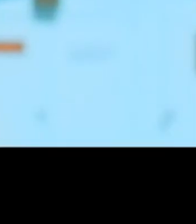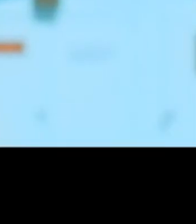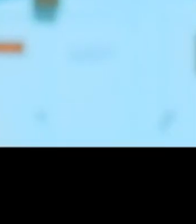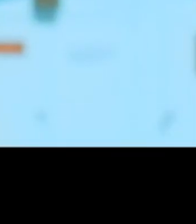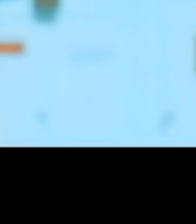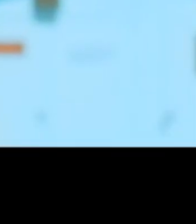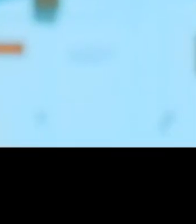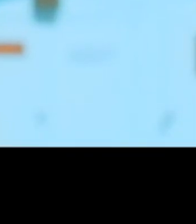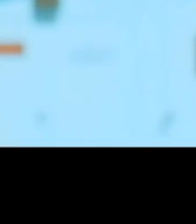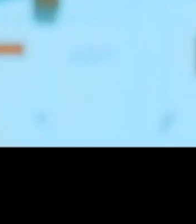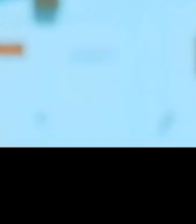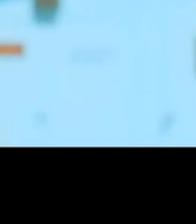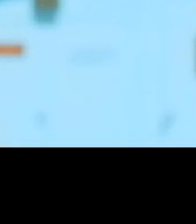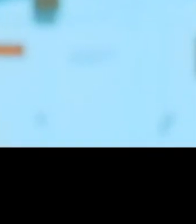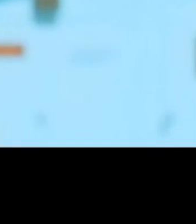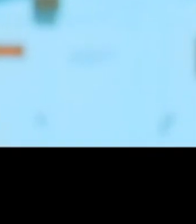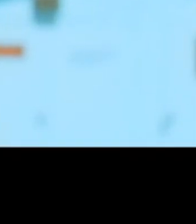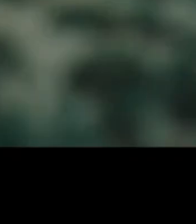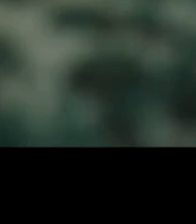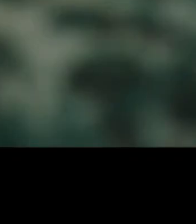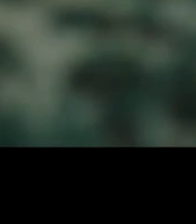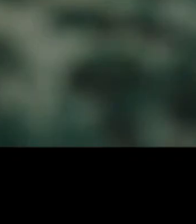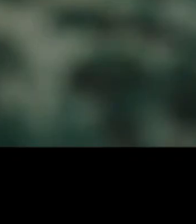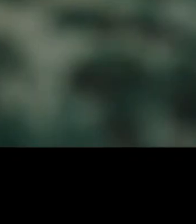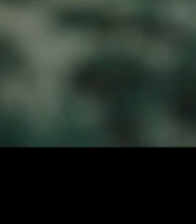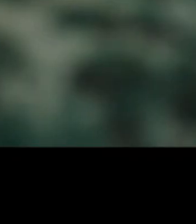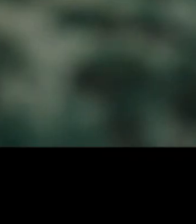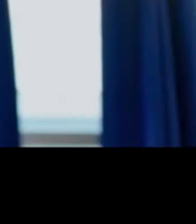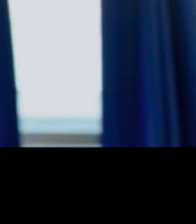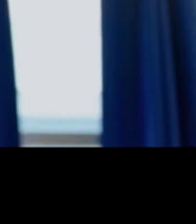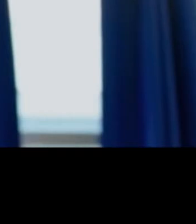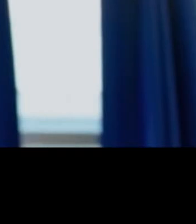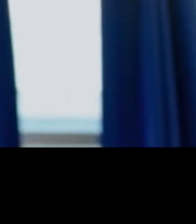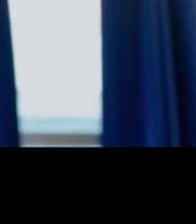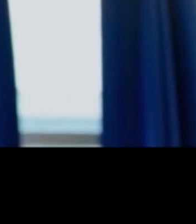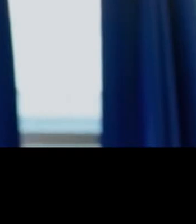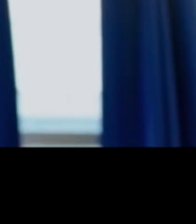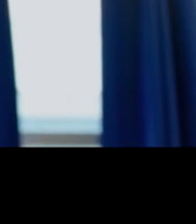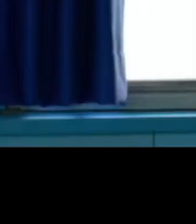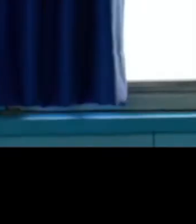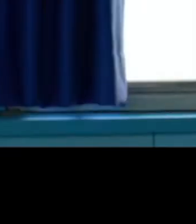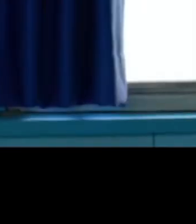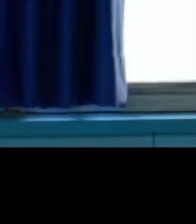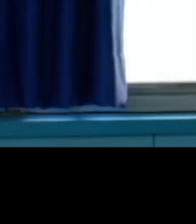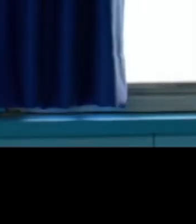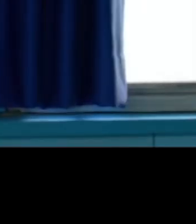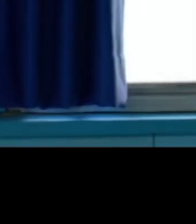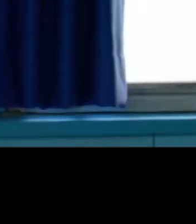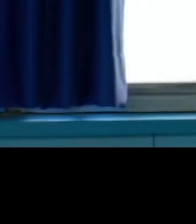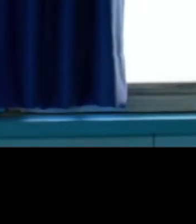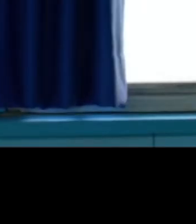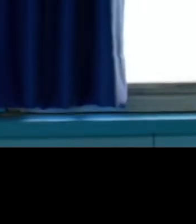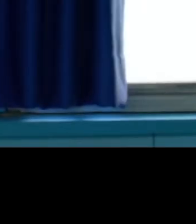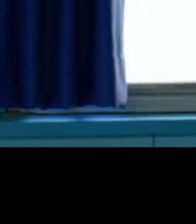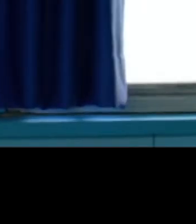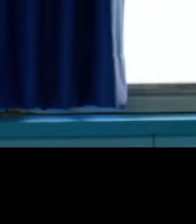절대로 북측을 향해 손짓하시면 안 됩니다. 아시겠습니까? 예. 부중대장이 매서운 눈초리로 철안을